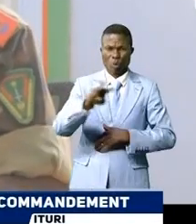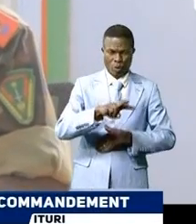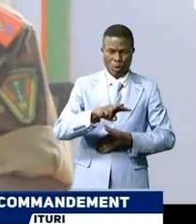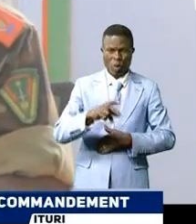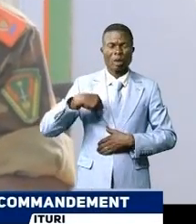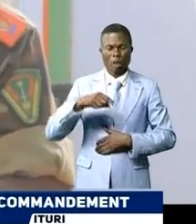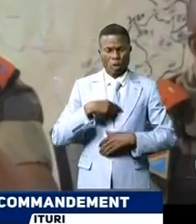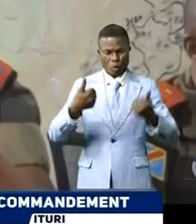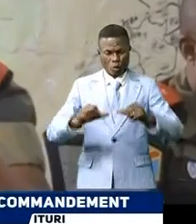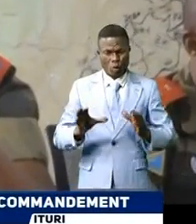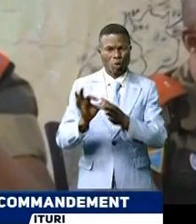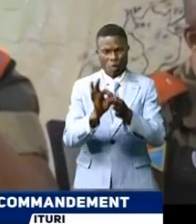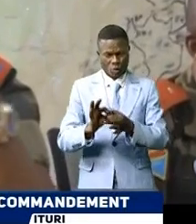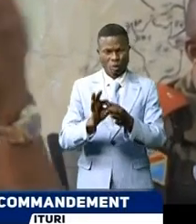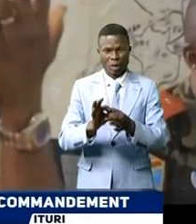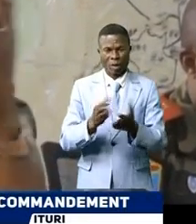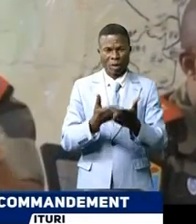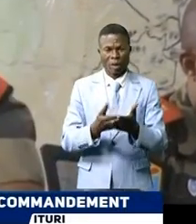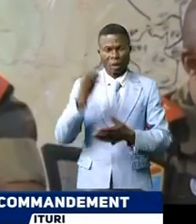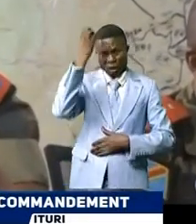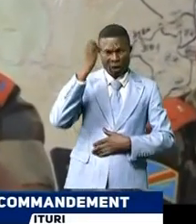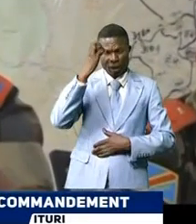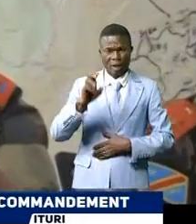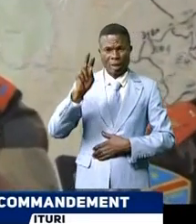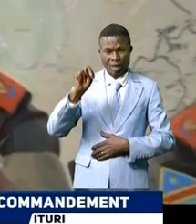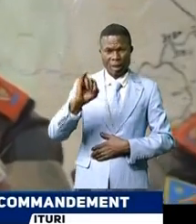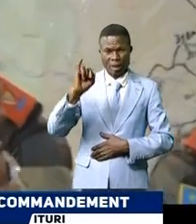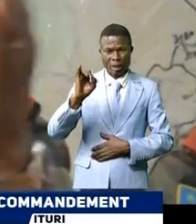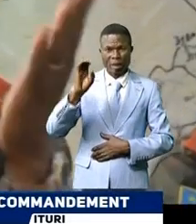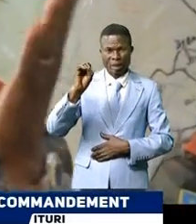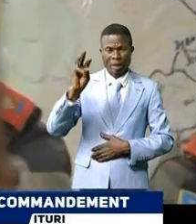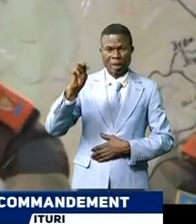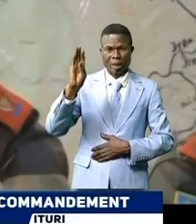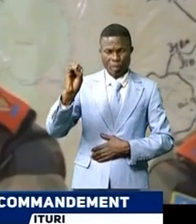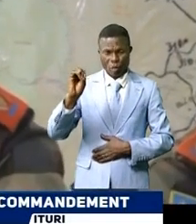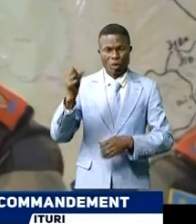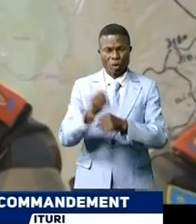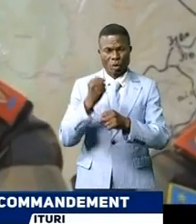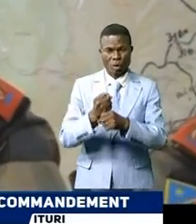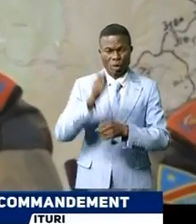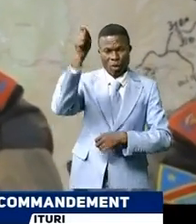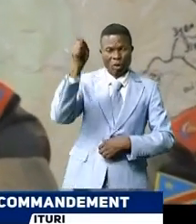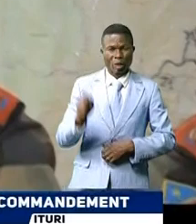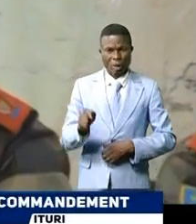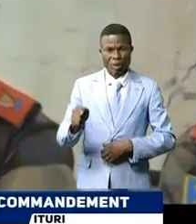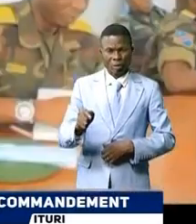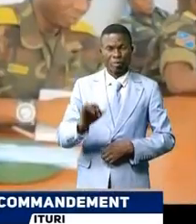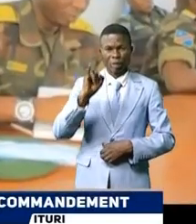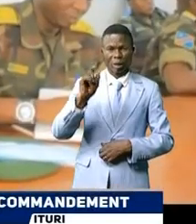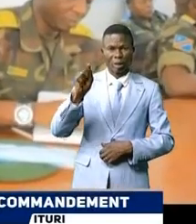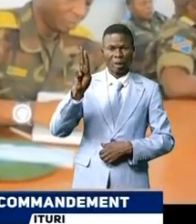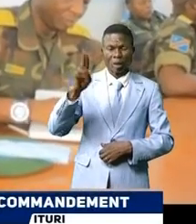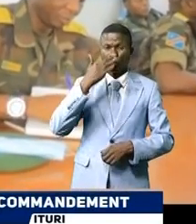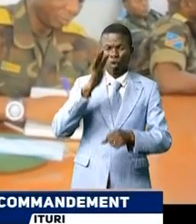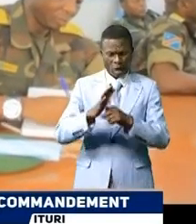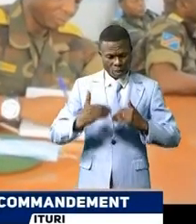nous sommes ensemble. Le général Niembo Abdallah, nouveau commandant du secteur opérationnel des forces armées en Ituri, promet